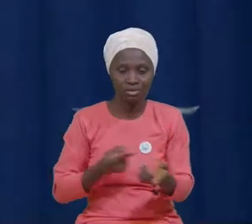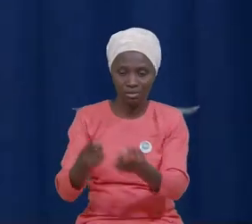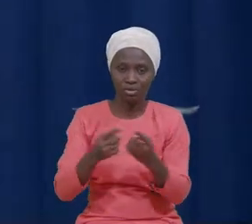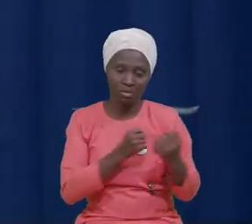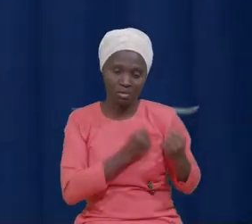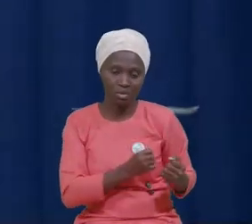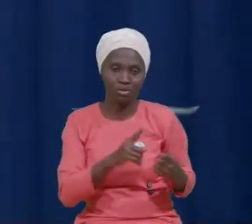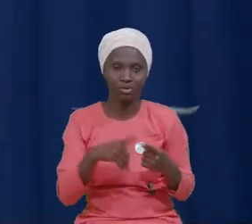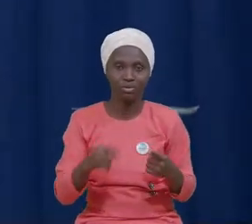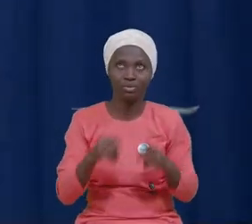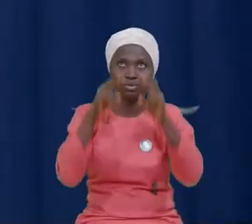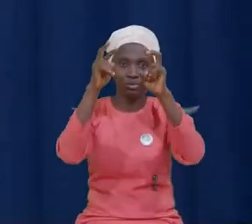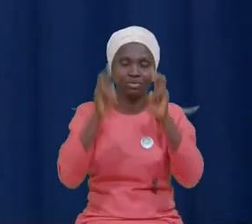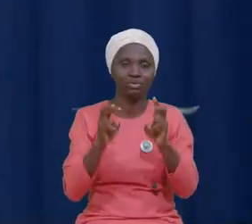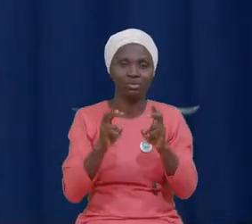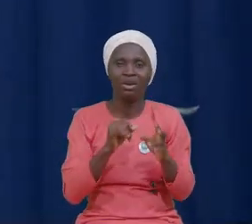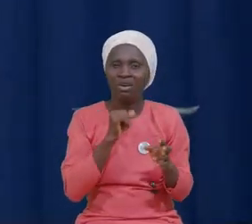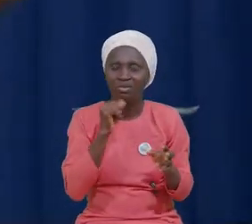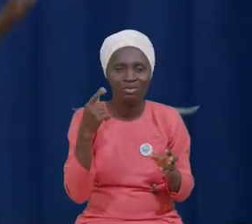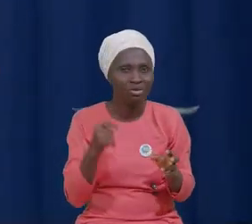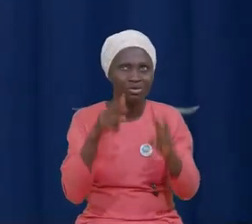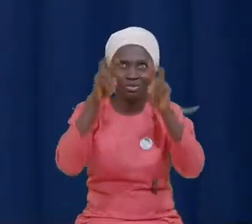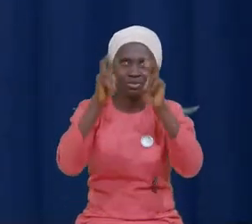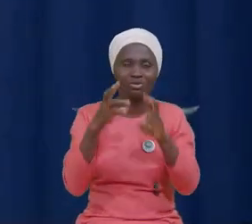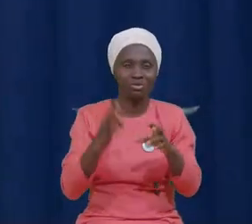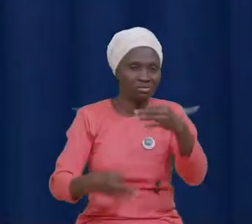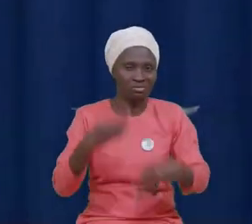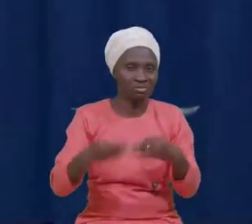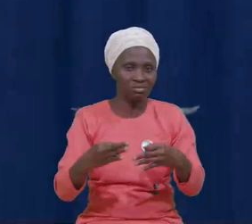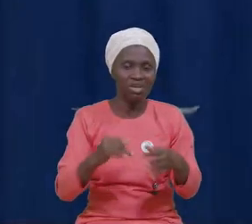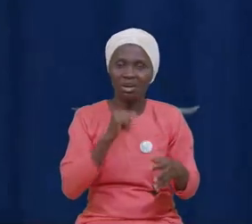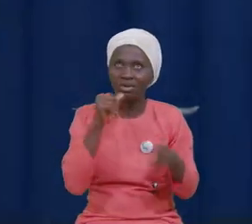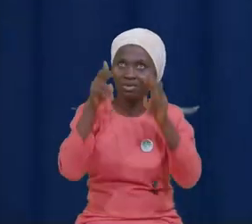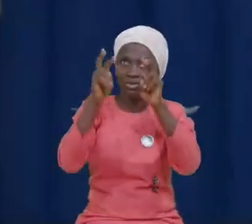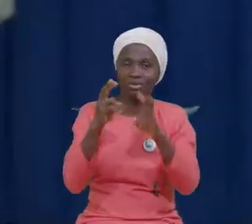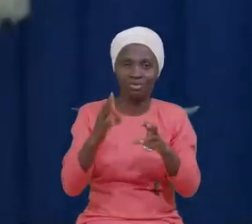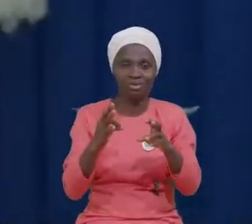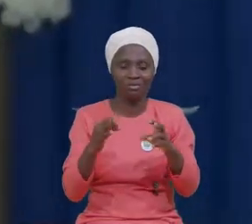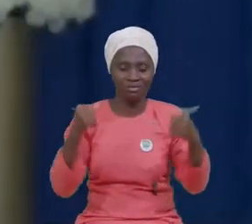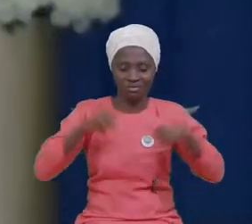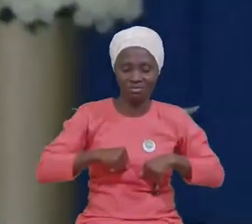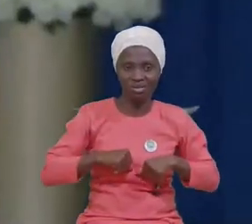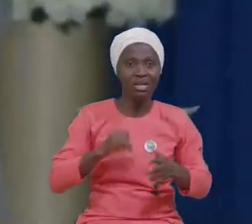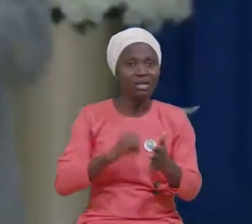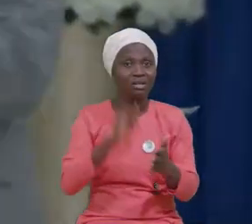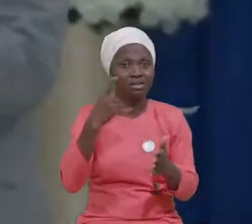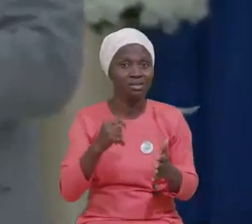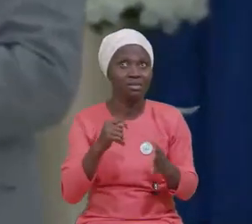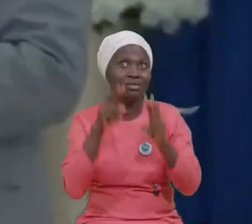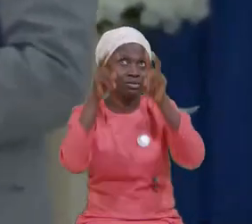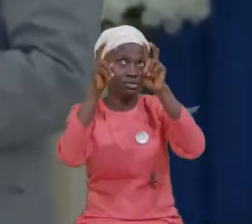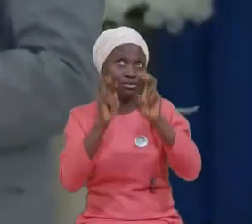avec assurance au trône de la grâce. Pas le trône du jugement, ce n'est pas le trône de la condamnation, c'est le trône de la